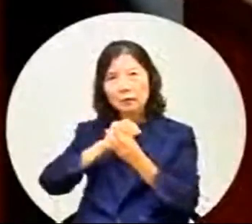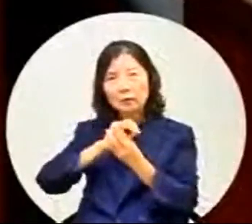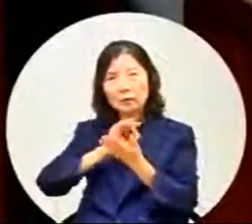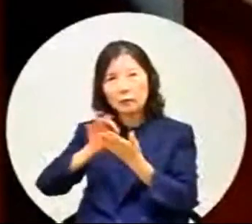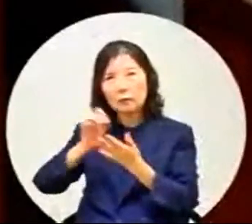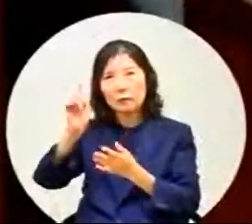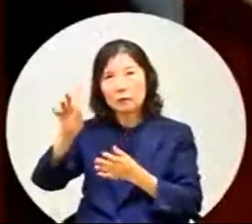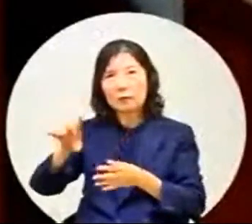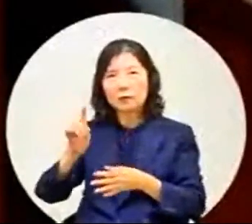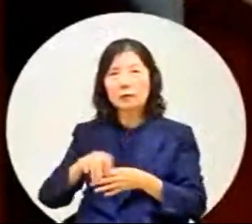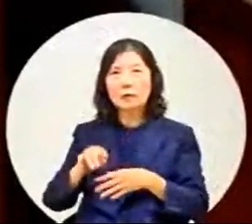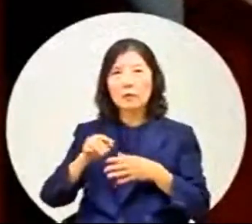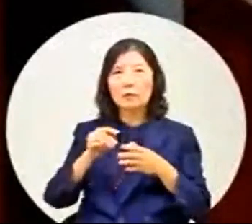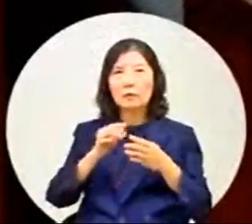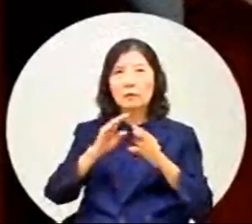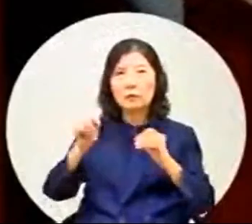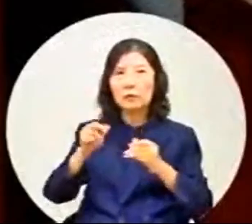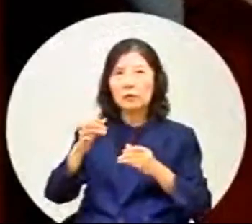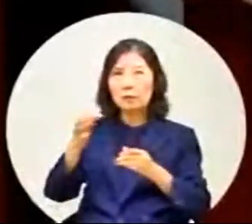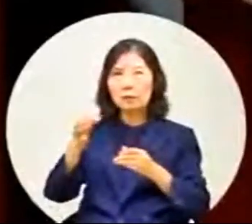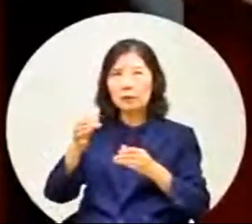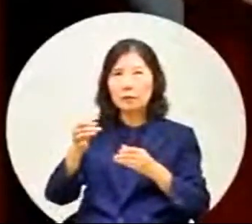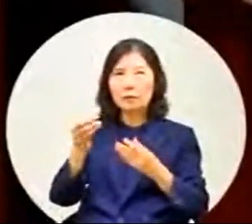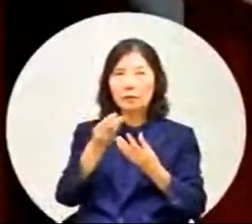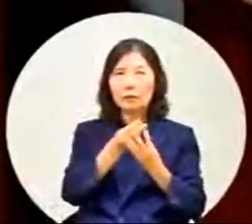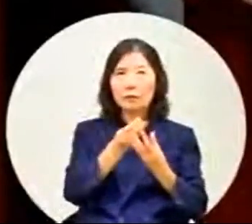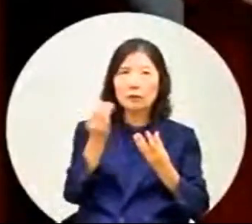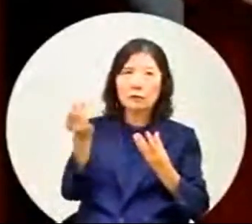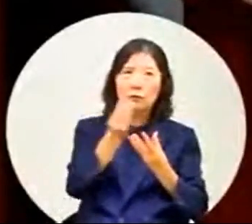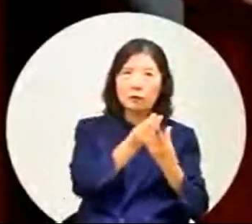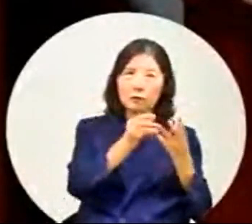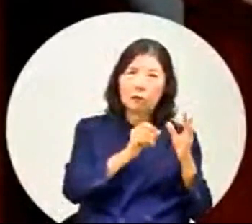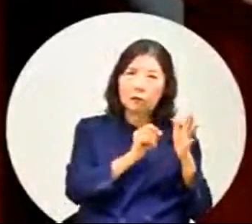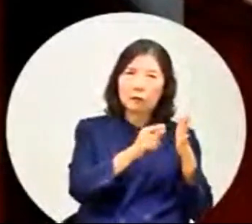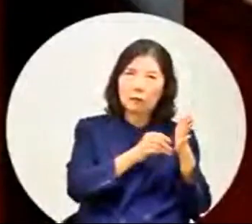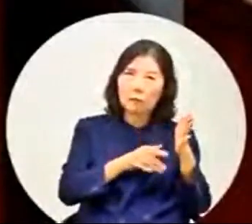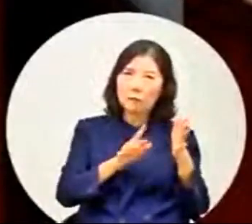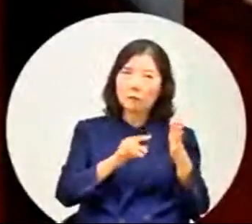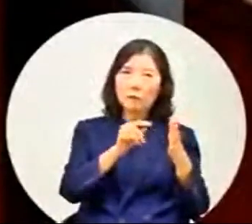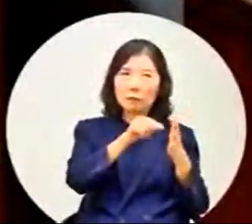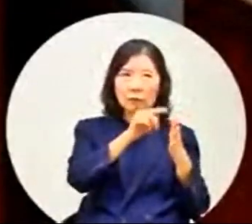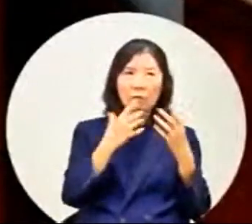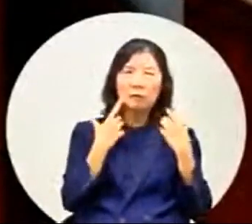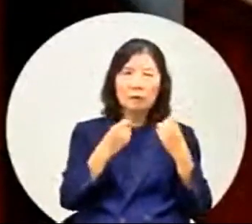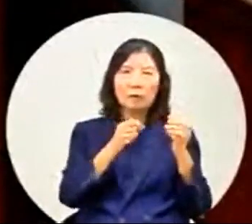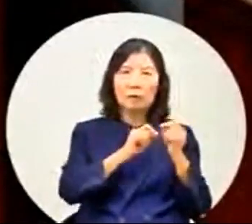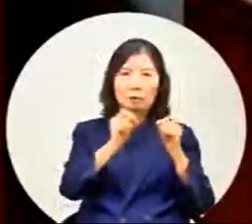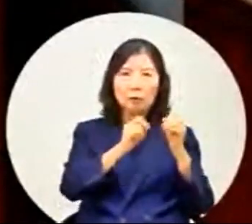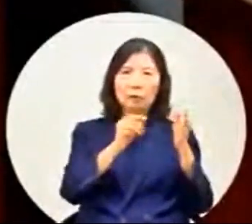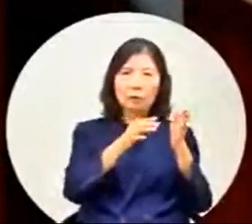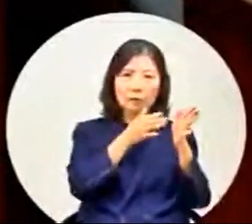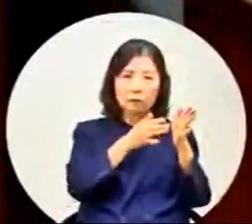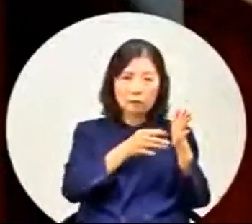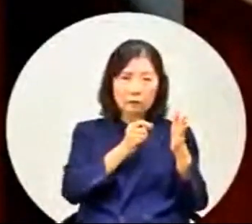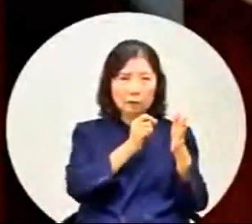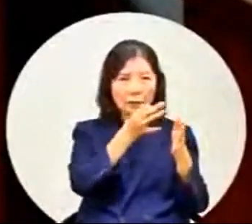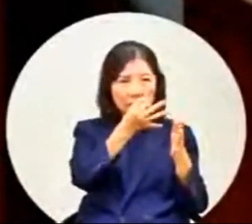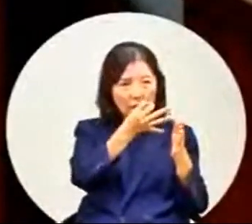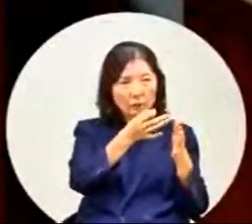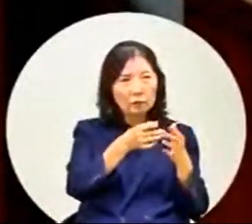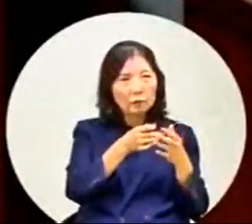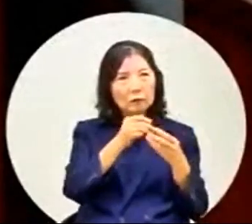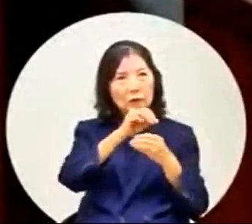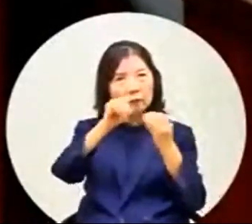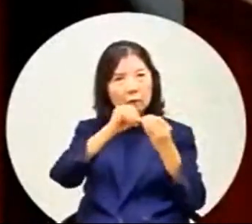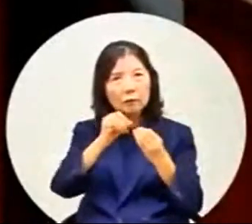用去买车厢，诶，那原本应该要规划车厢的费用跑哪里去了？目前为止看不到。好，那